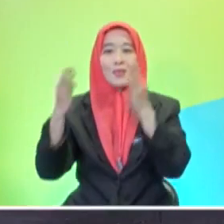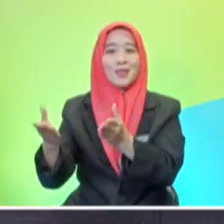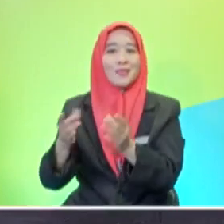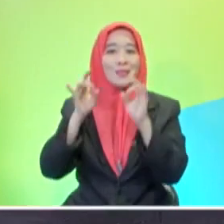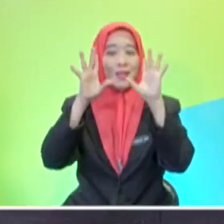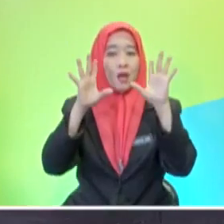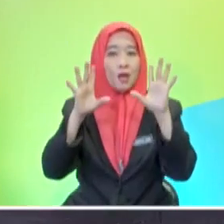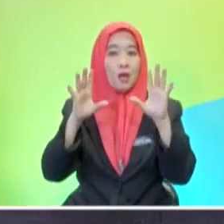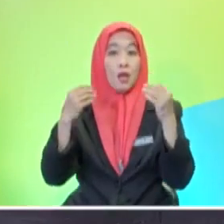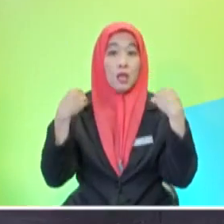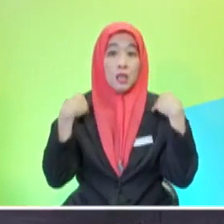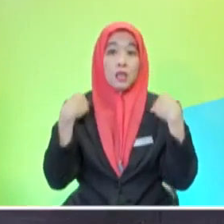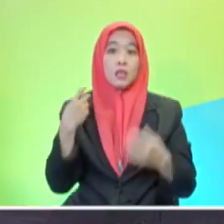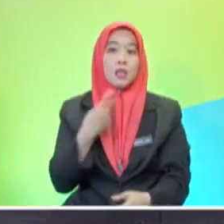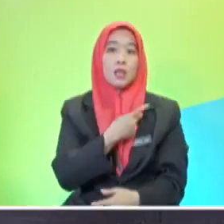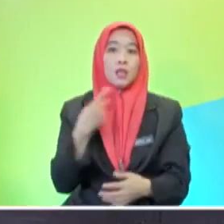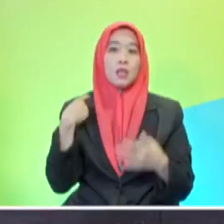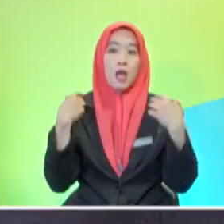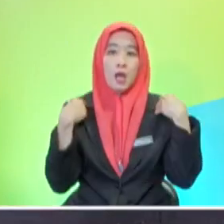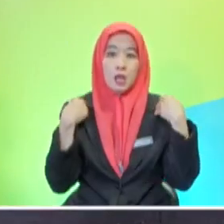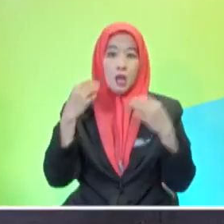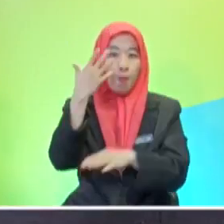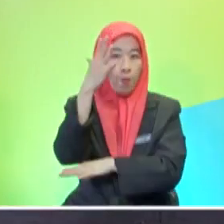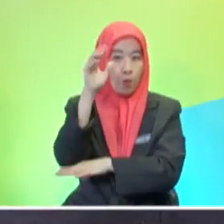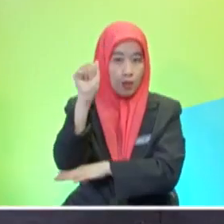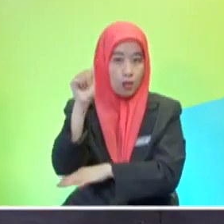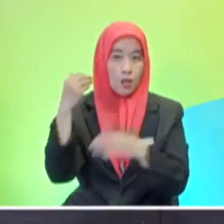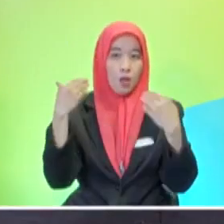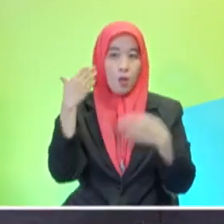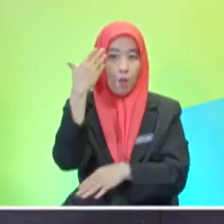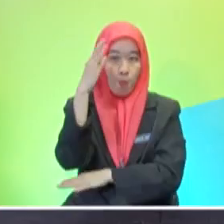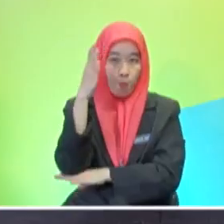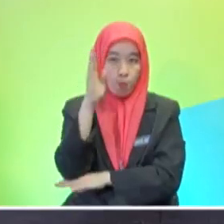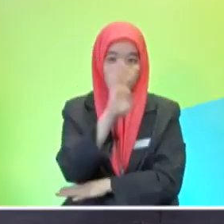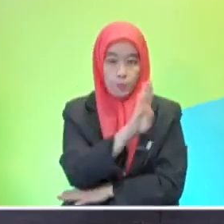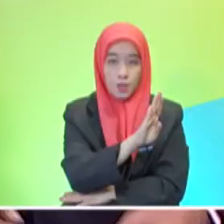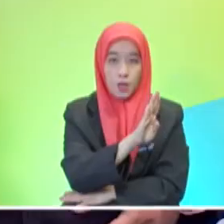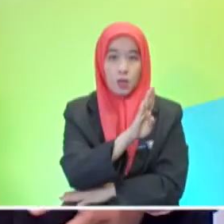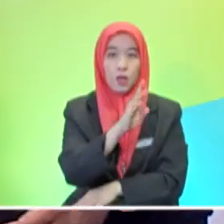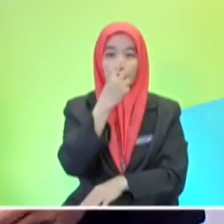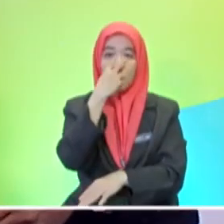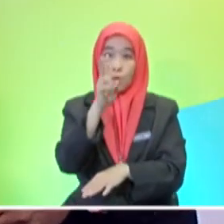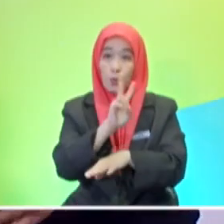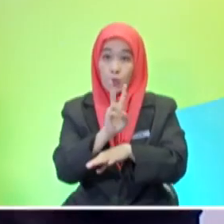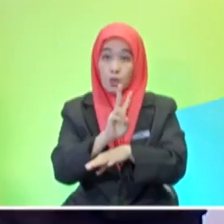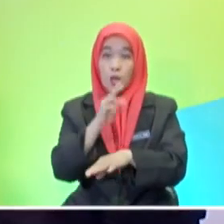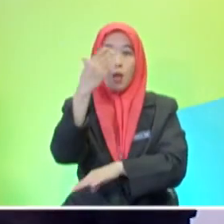Okey, kita ada pokok A dan B di sini cikgu. Okey, pokok A. Baik. Jadi berdasarkan video tadi yang kita baru lihat, pokok